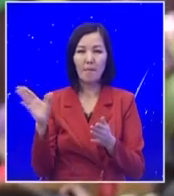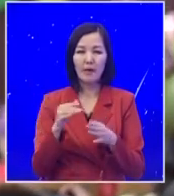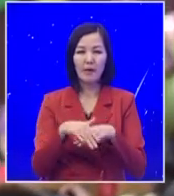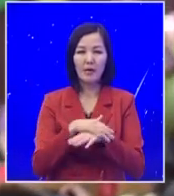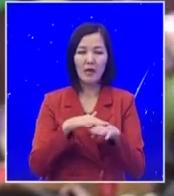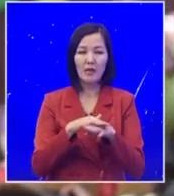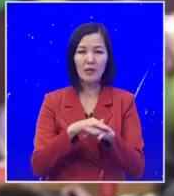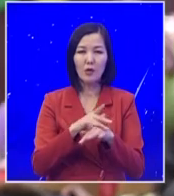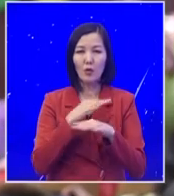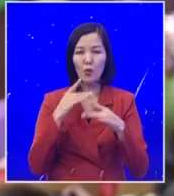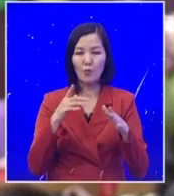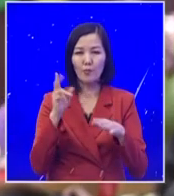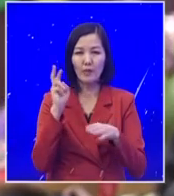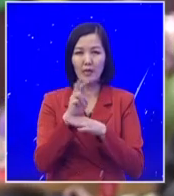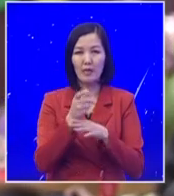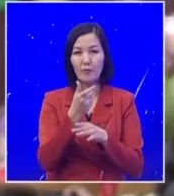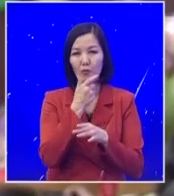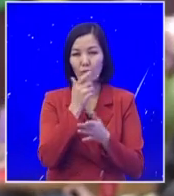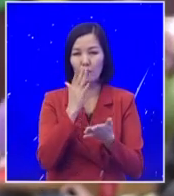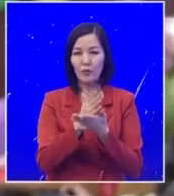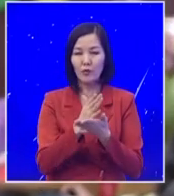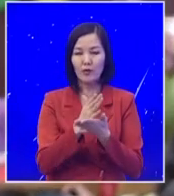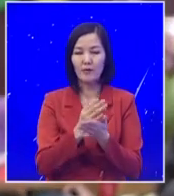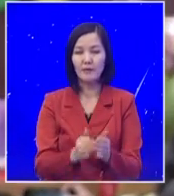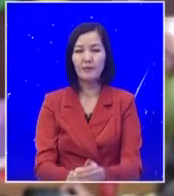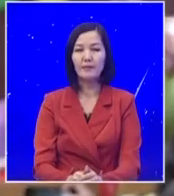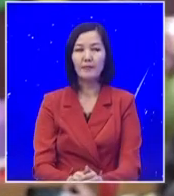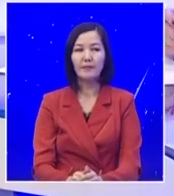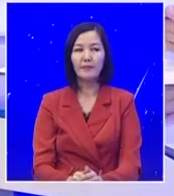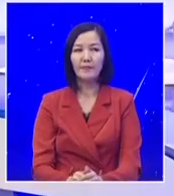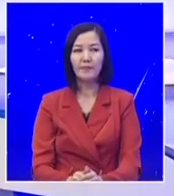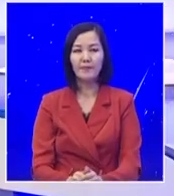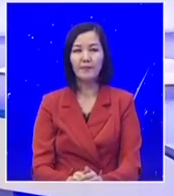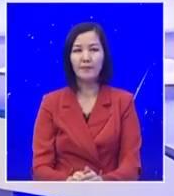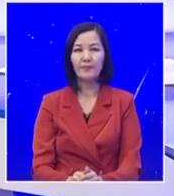толып, Аллаға шүкір, сондай жақсы концерт ұйымдастырылып атыр.